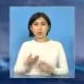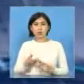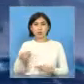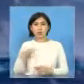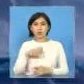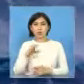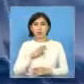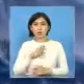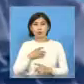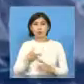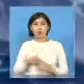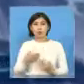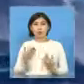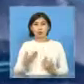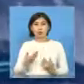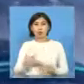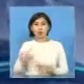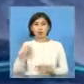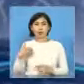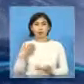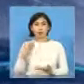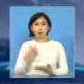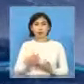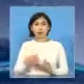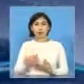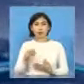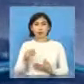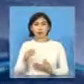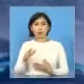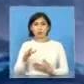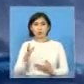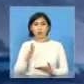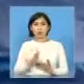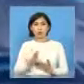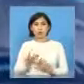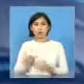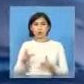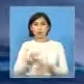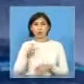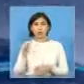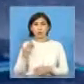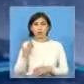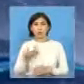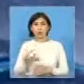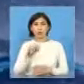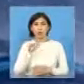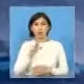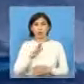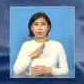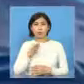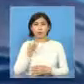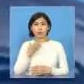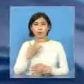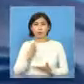Самыми богатыми источниками данного витамина являются фрукты и овощи. Со слов врачей, его потребление